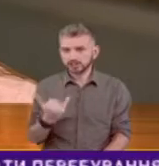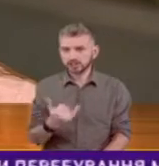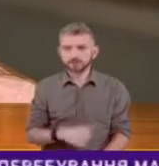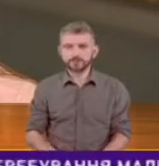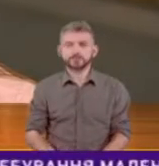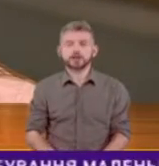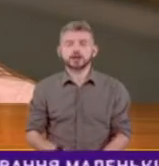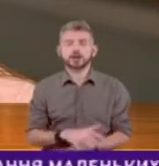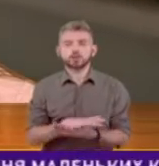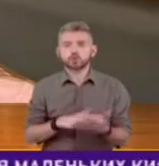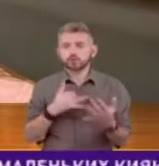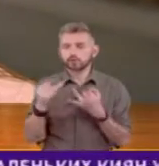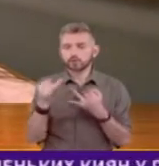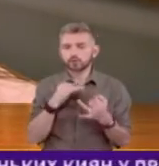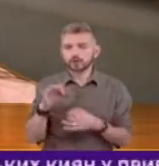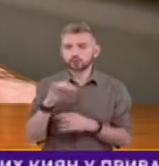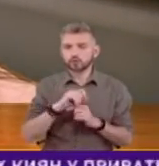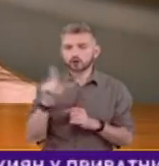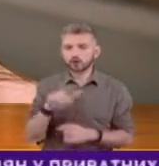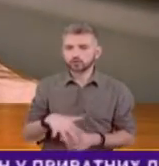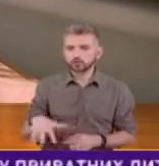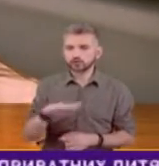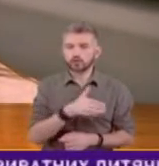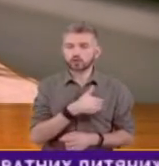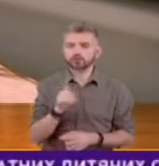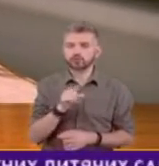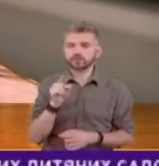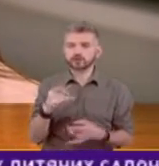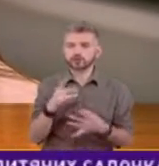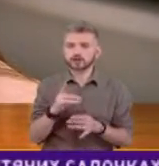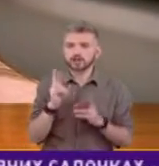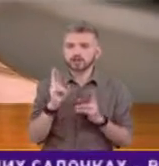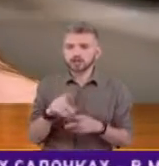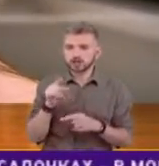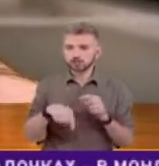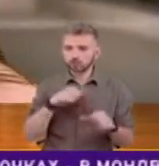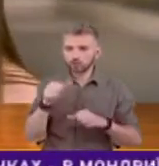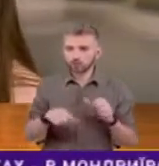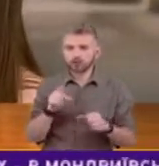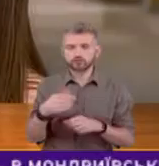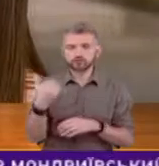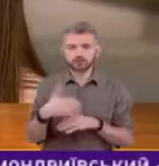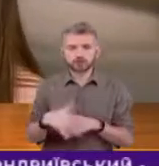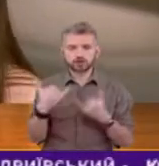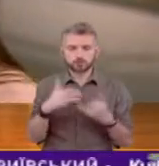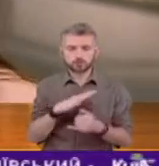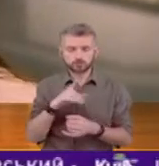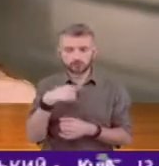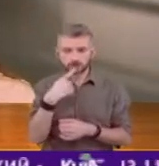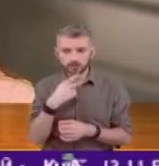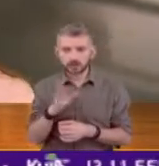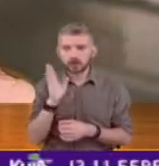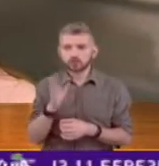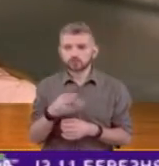Вадиме, продовжимо спілкування з приводу Райдушного. Хочу, щоб розказали, яким чином цього року, ви вже сьогодні про це говорили,